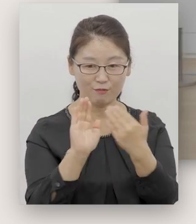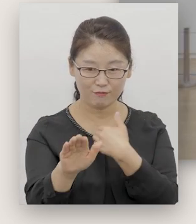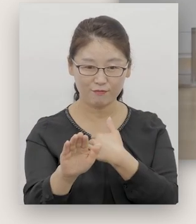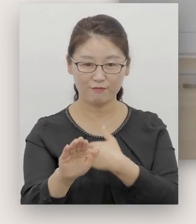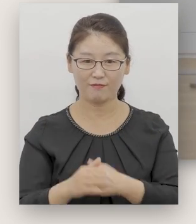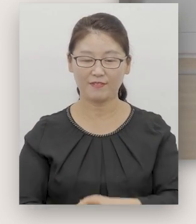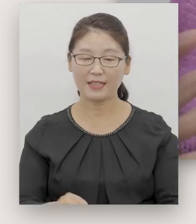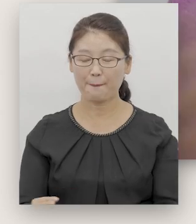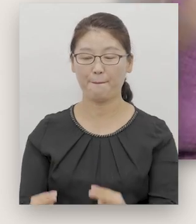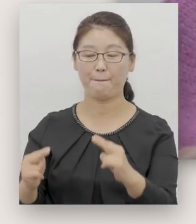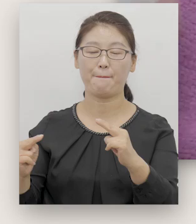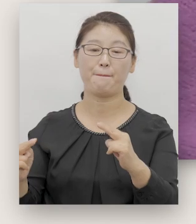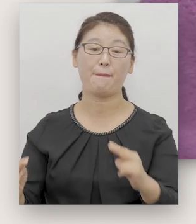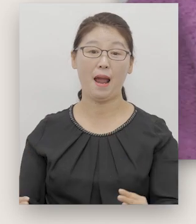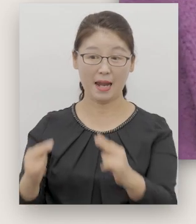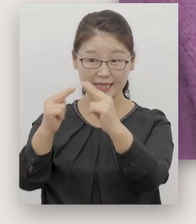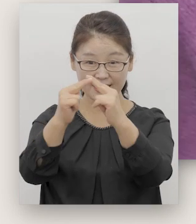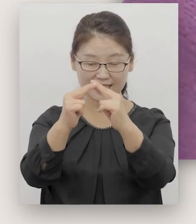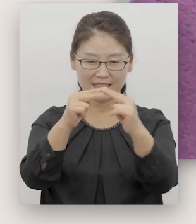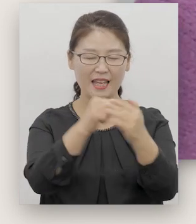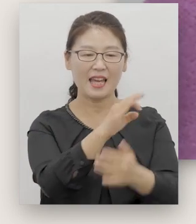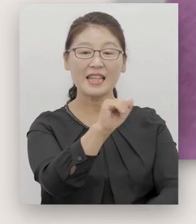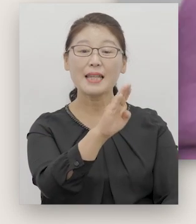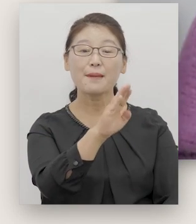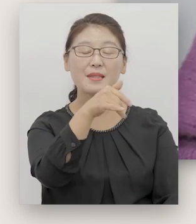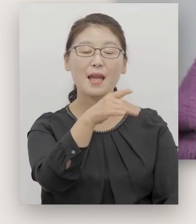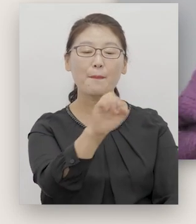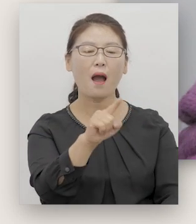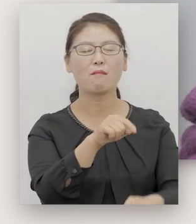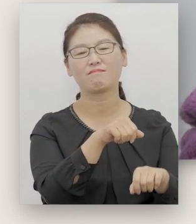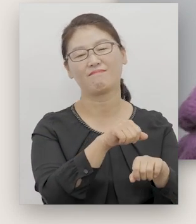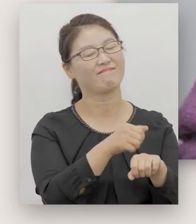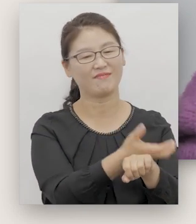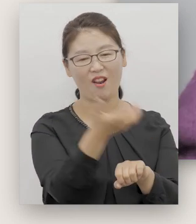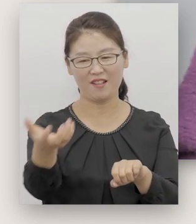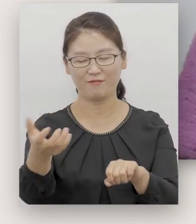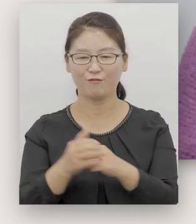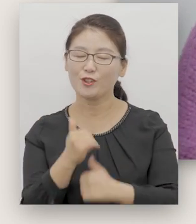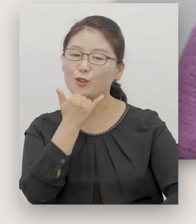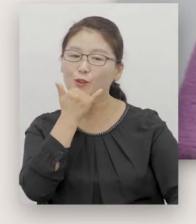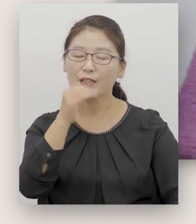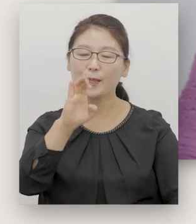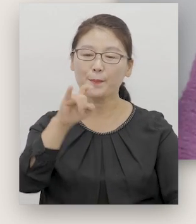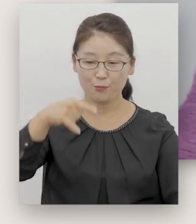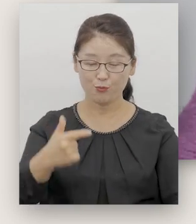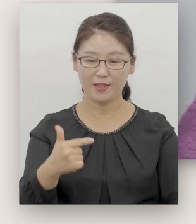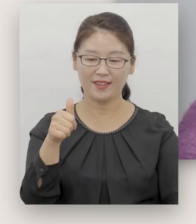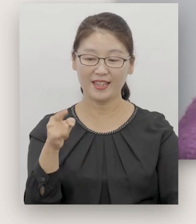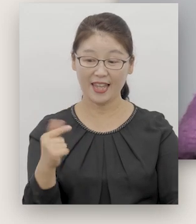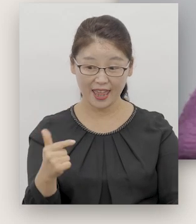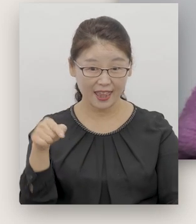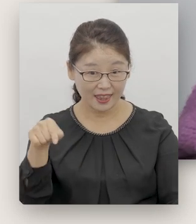떠나고요. 떠나서 뮌헨, 독일에 있는 뮌헨에 조그마한 스튜디오를 잡고 한 3개월 동안